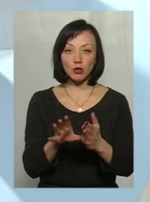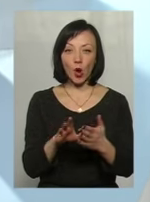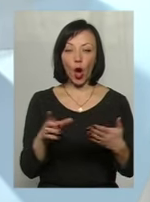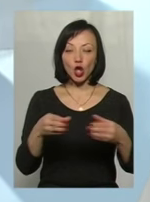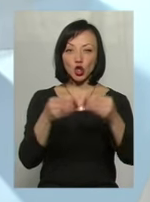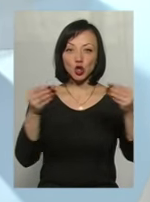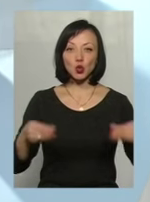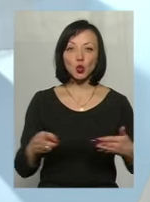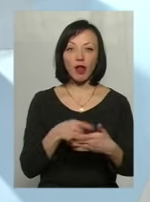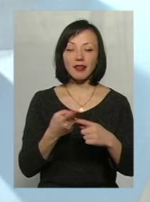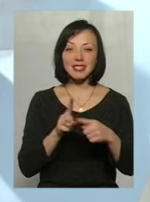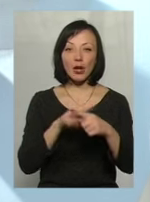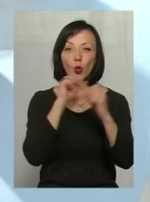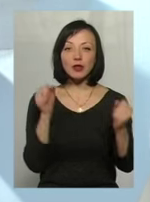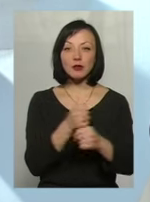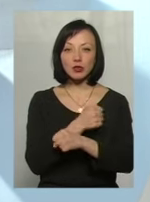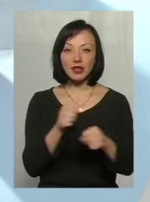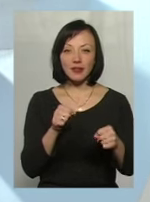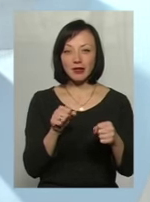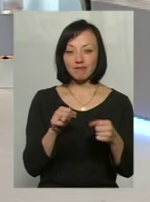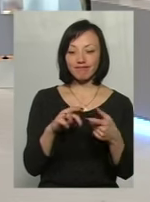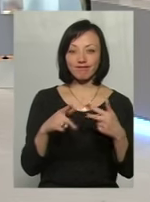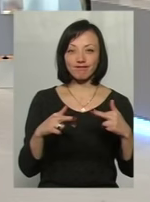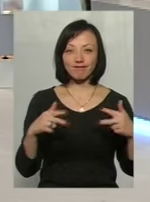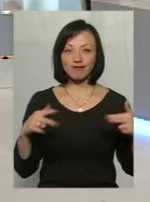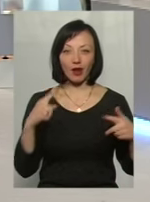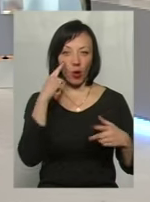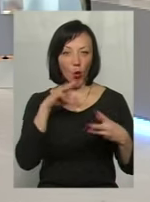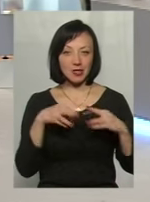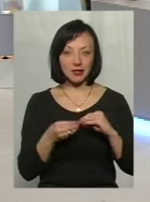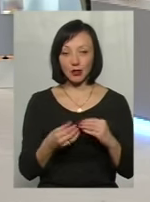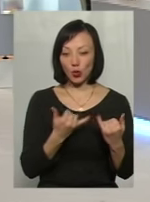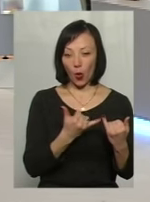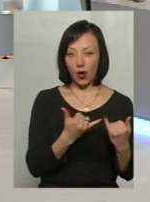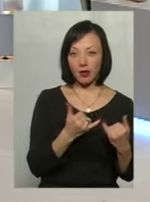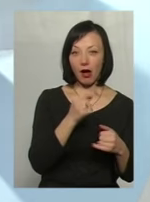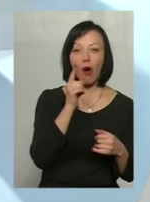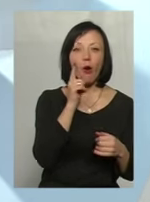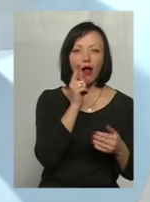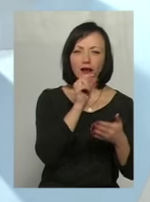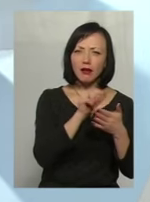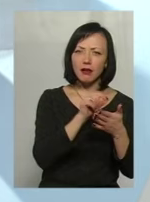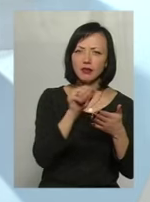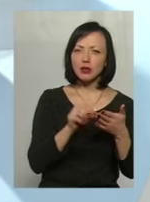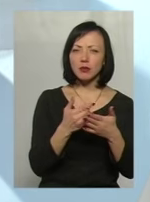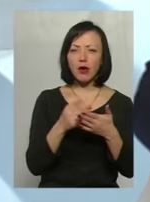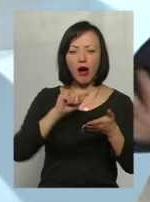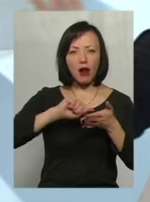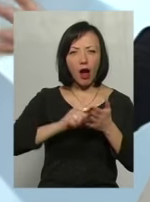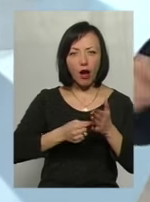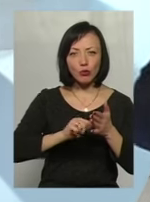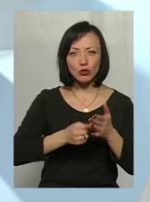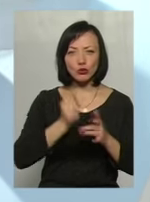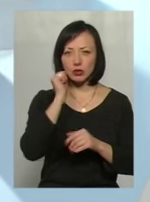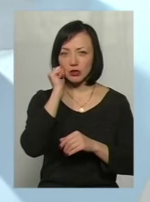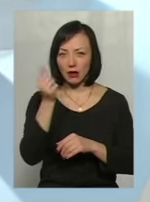Це унеможливить маніпуляції з оцінками. Ну, тому, тобто що я тобі сьогодні ставлю так, олівчиком, я тобі там олівчиком, завтра... так, чи, наприклад, я тобі ставлю крапочку, а